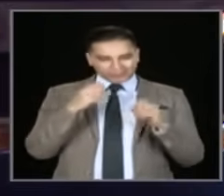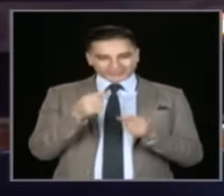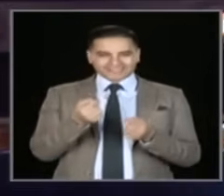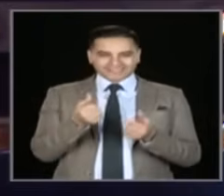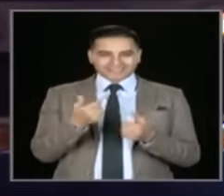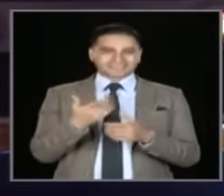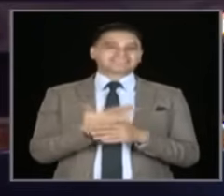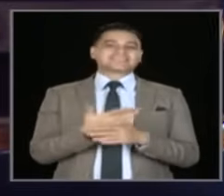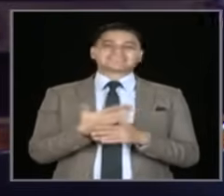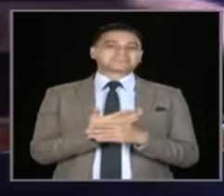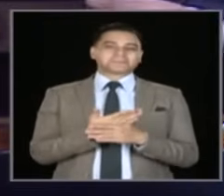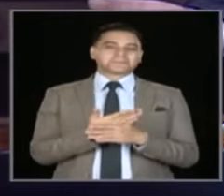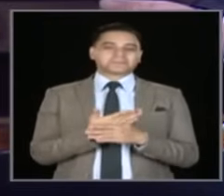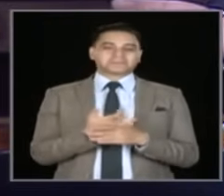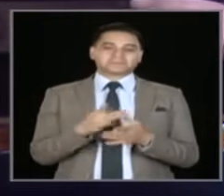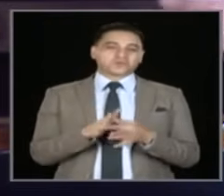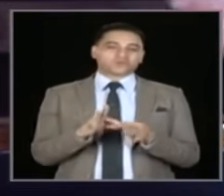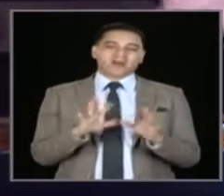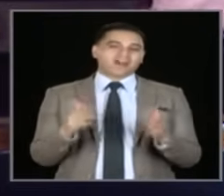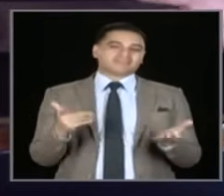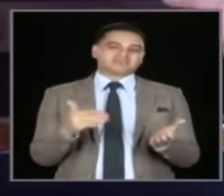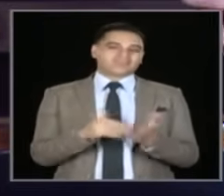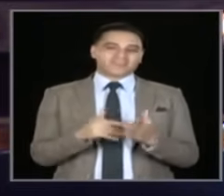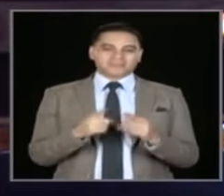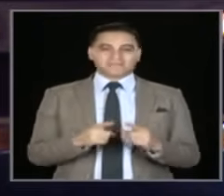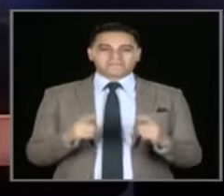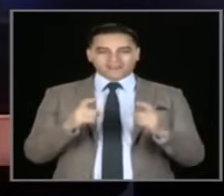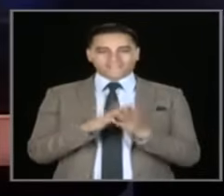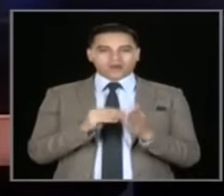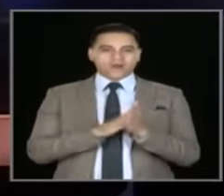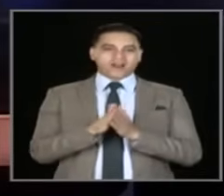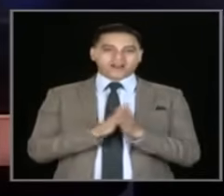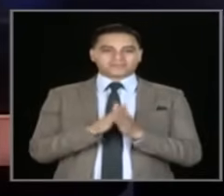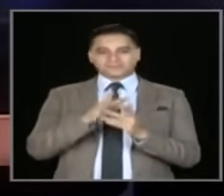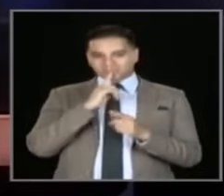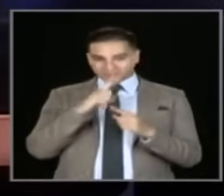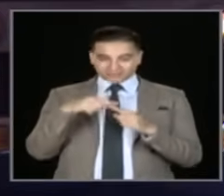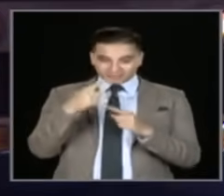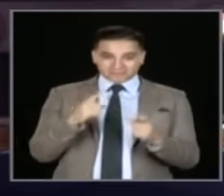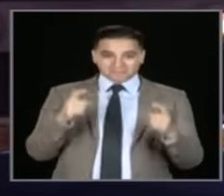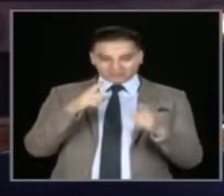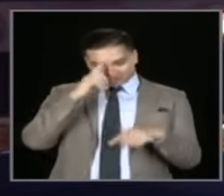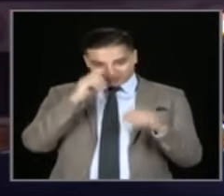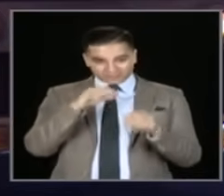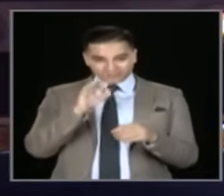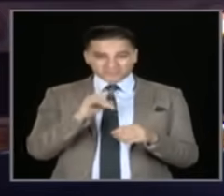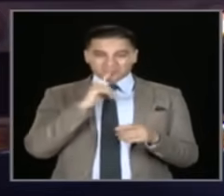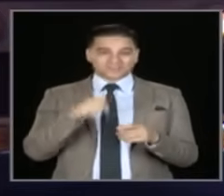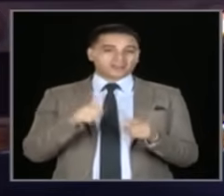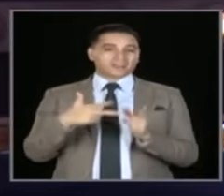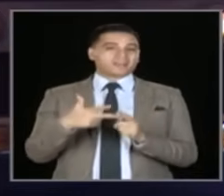ليه متوتره من ايه؟ خلاص خلص الموضوع، بس اي ماتش ليه بيكون لي رهبه برضو يعني. ولكن خلاص النهارده